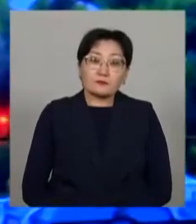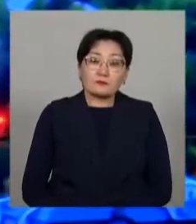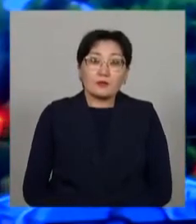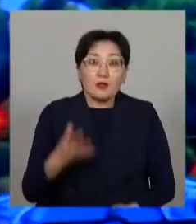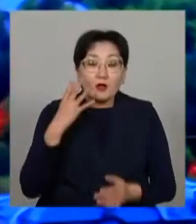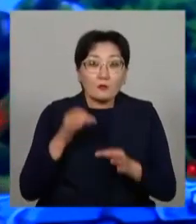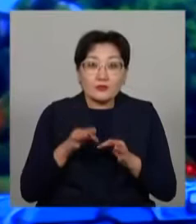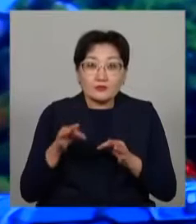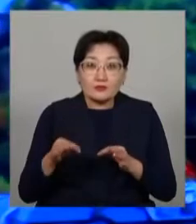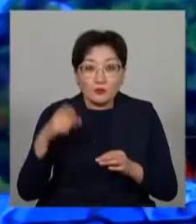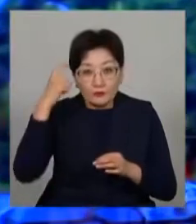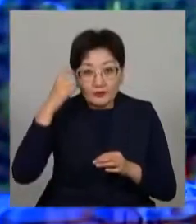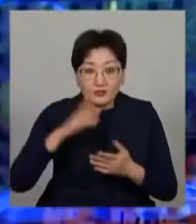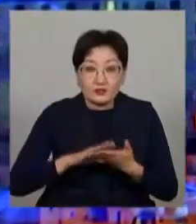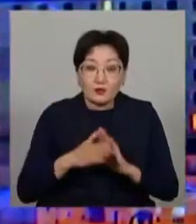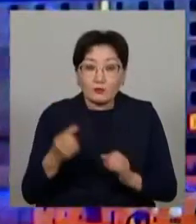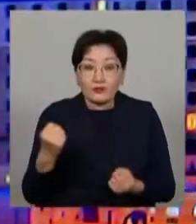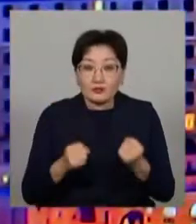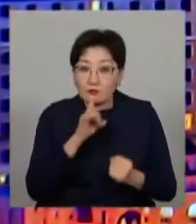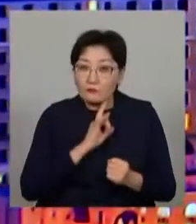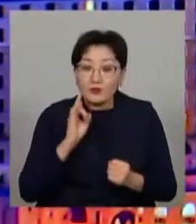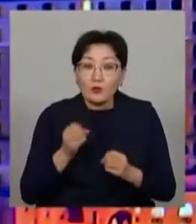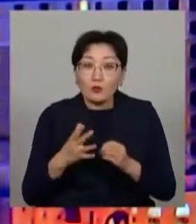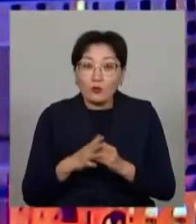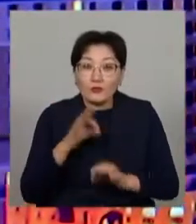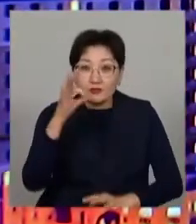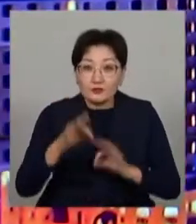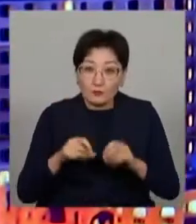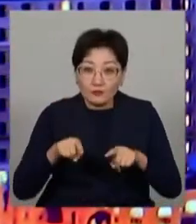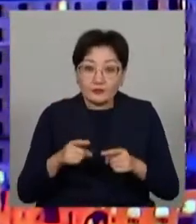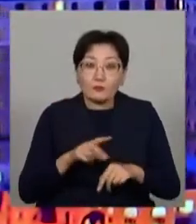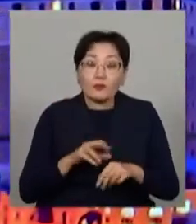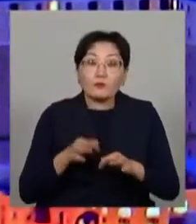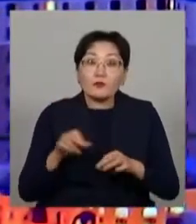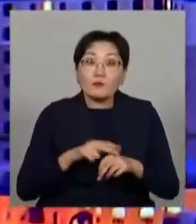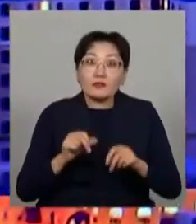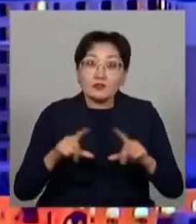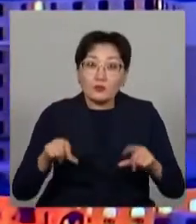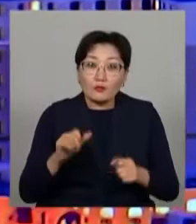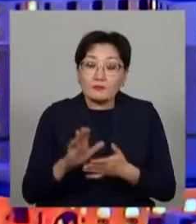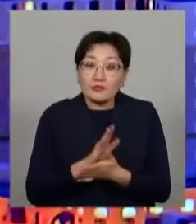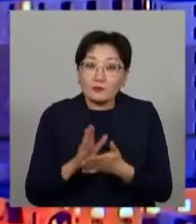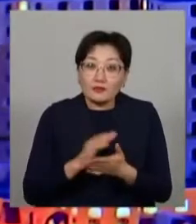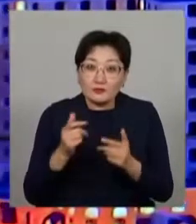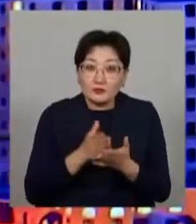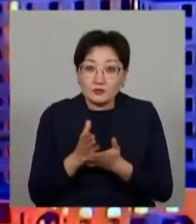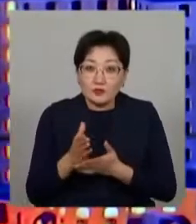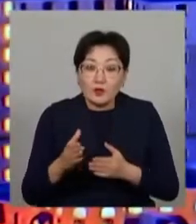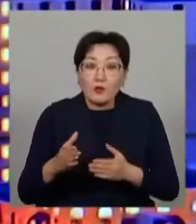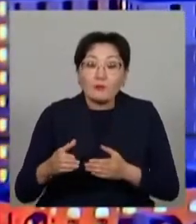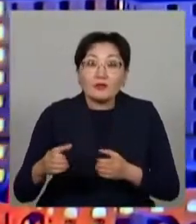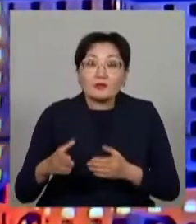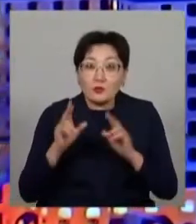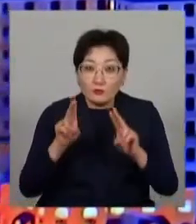Ал Алматы облысында мас күйінде көлік жүргізген әйел 15 тәулікке қамалды. Облыстық полиция департаментінің баспасөз қызметі жол көлік ережесін